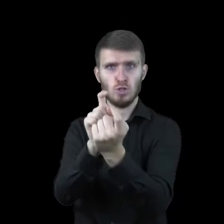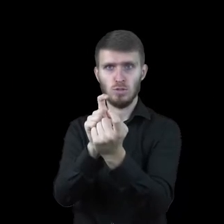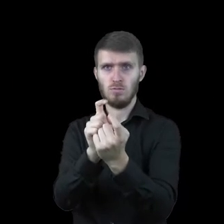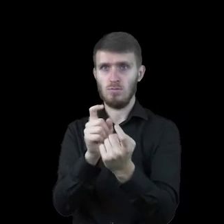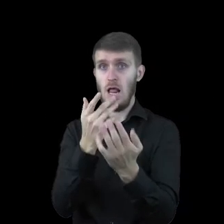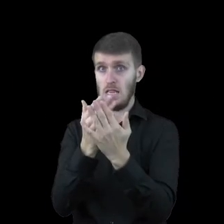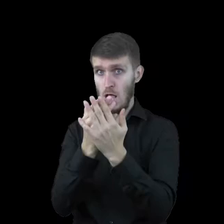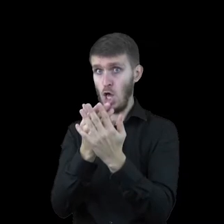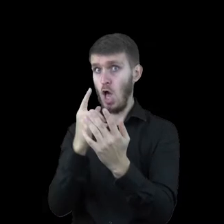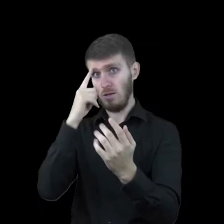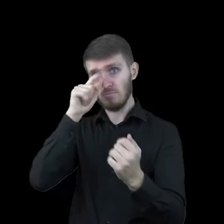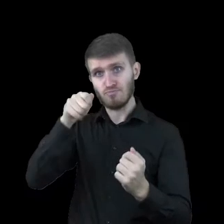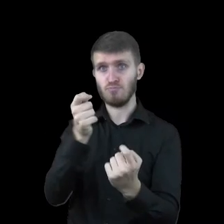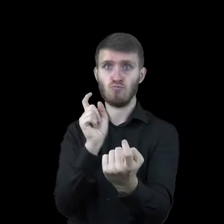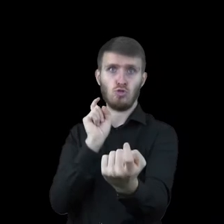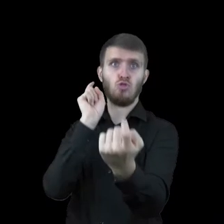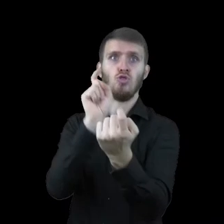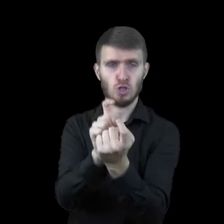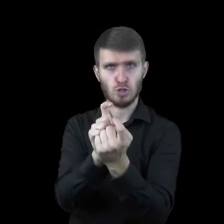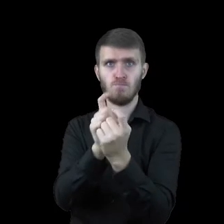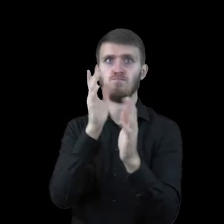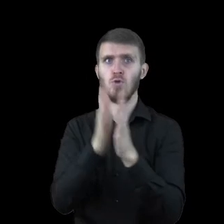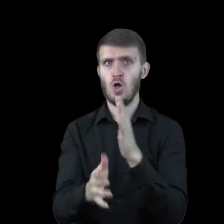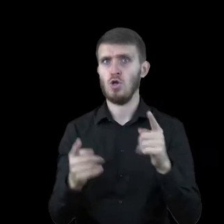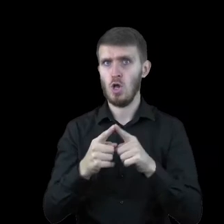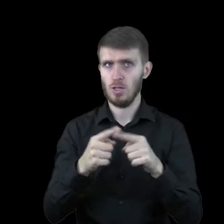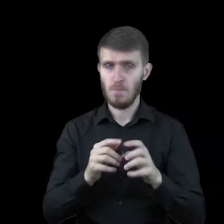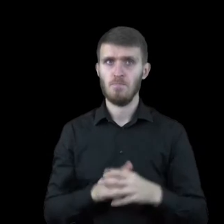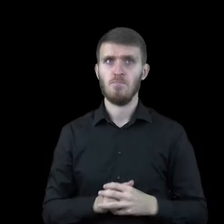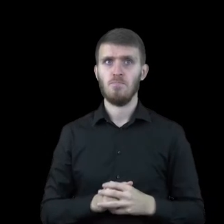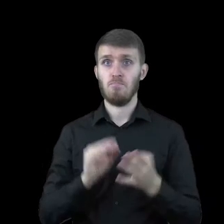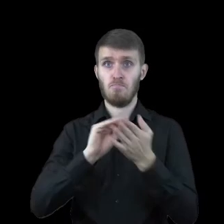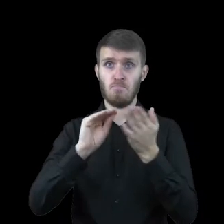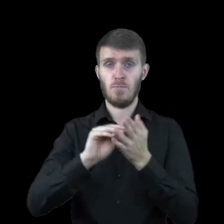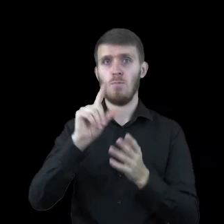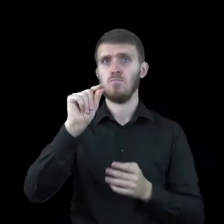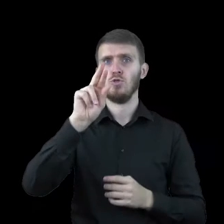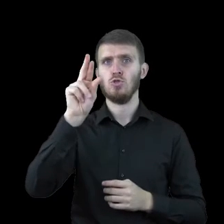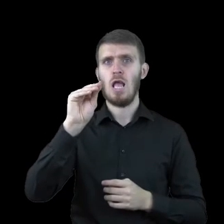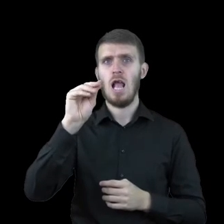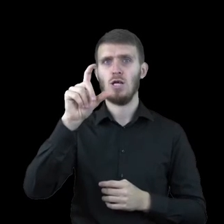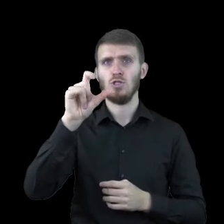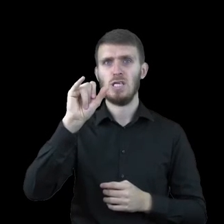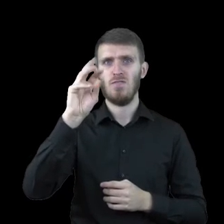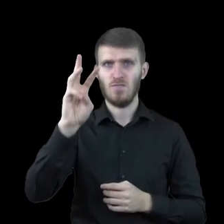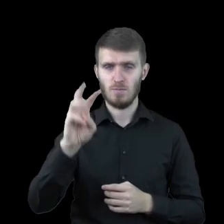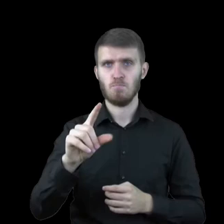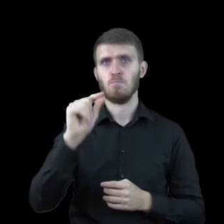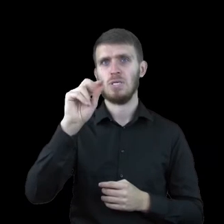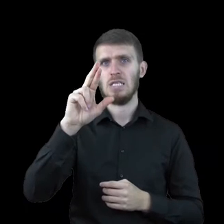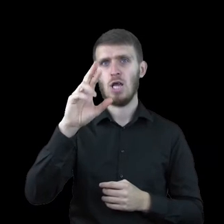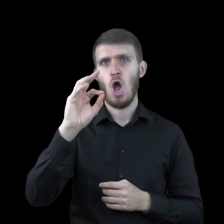Zauważylibyśmy ten bok. I ten bok nazywa się przeciwprostokątno. No nazwa jest bardzo taka intuicyjna.